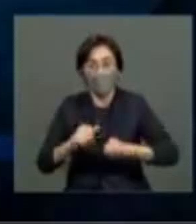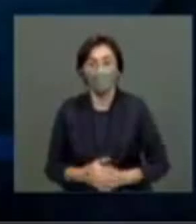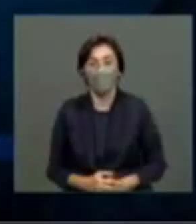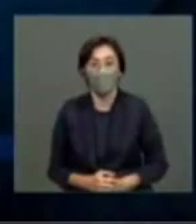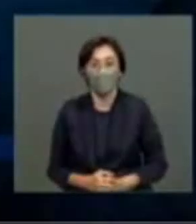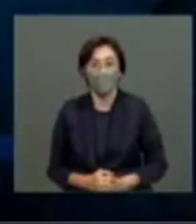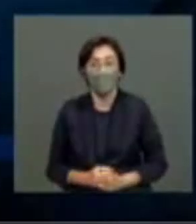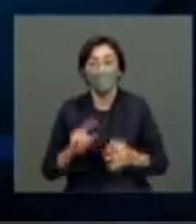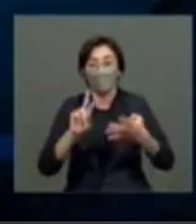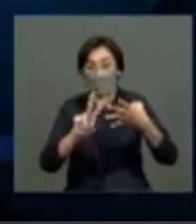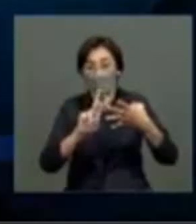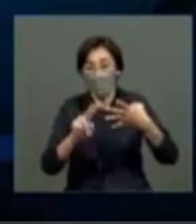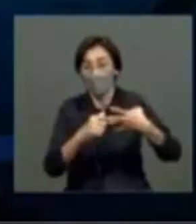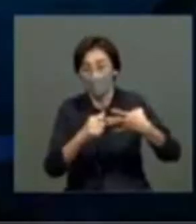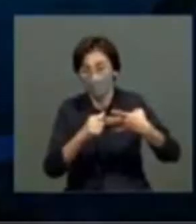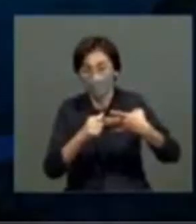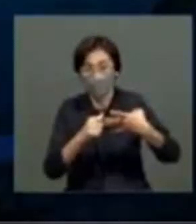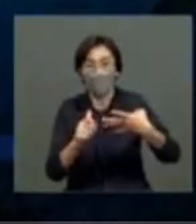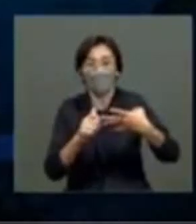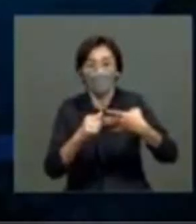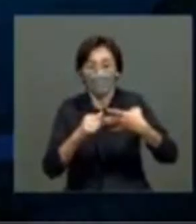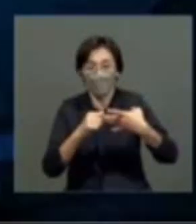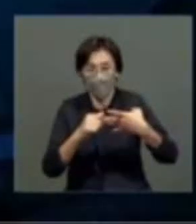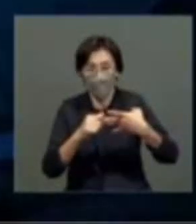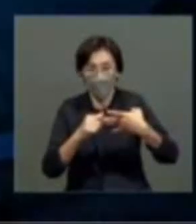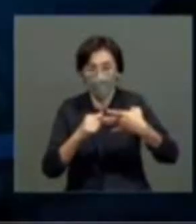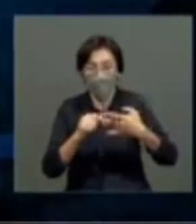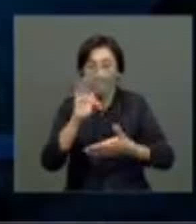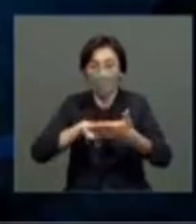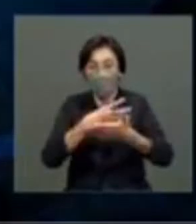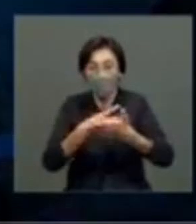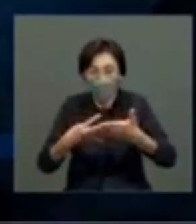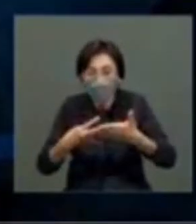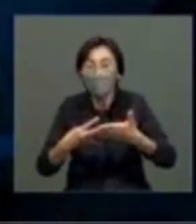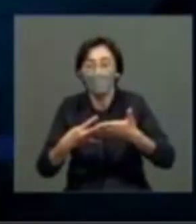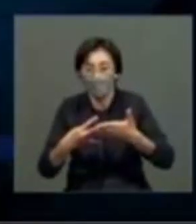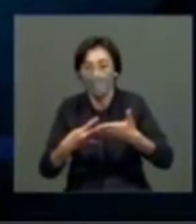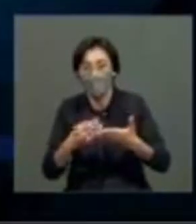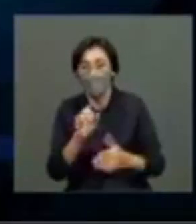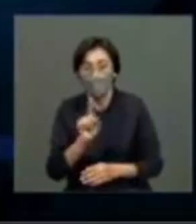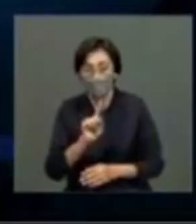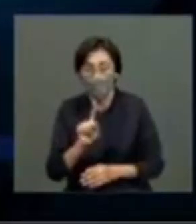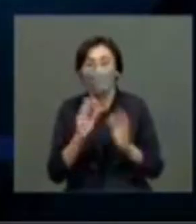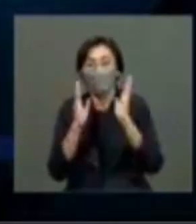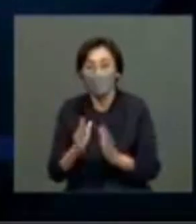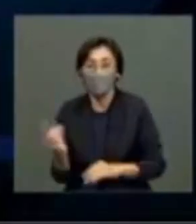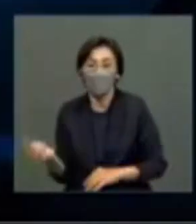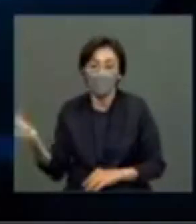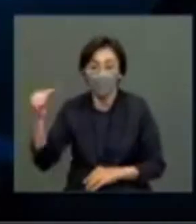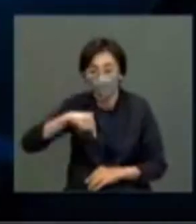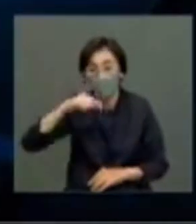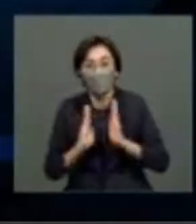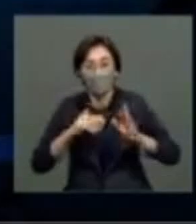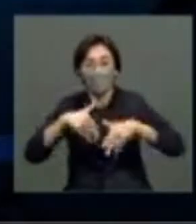ไม่ได้ลงนะว่าเป็นอะไรยังไงบ้างคือวันนี้แบ่งวันนี้พี่โสทั้งหมด 24ล้านโด๊ส